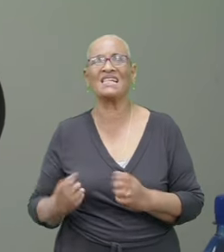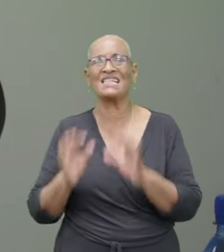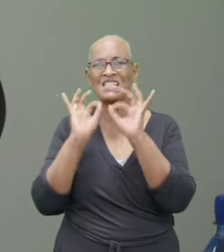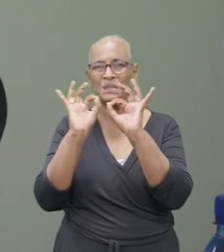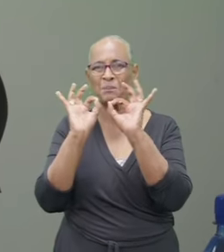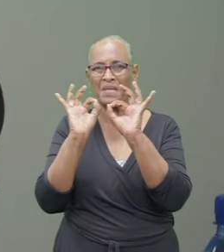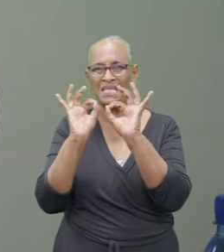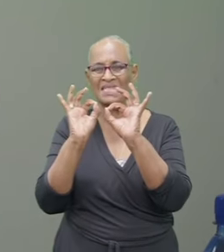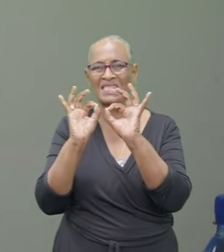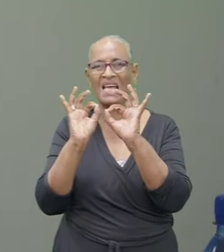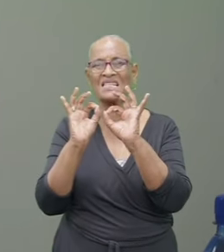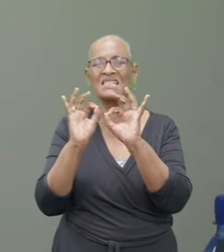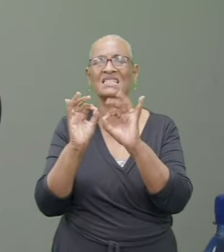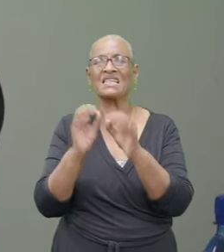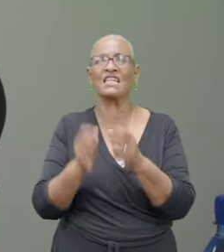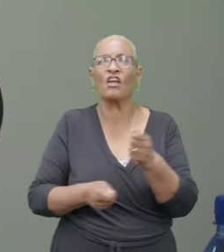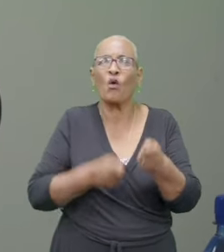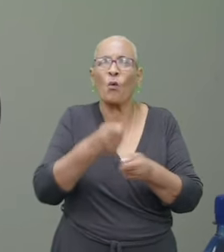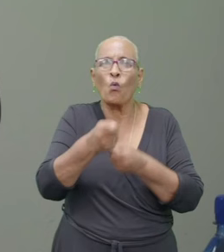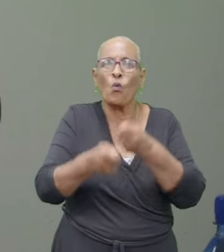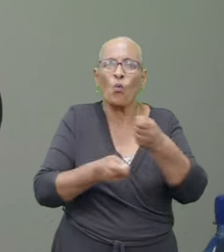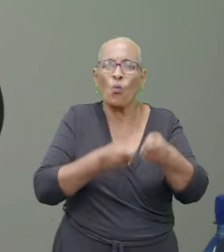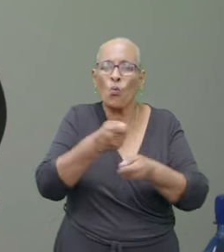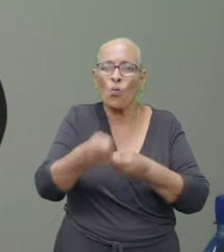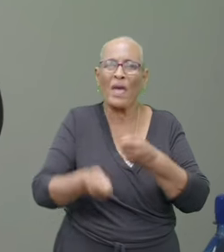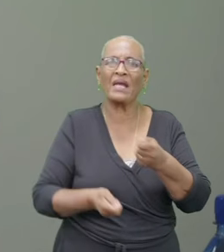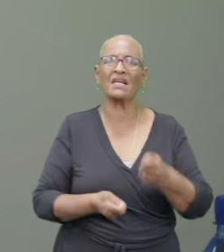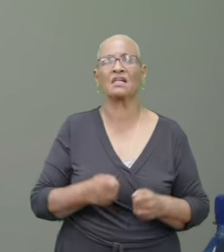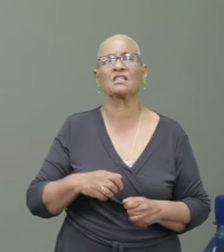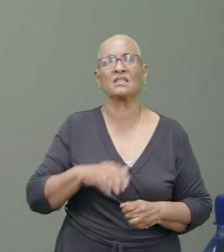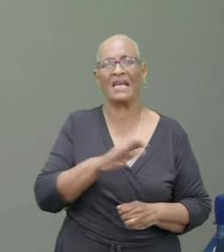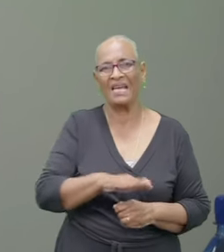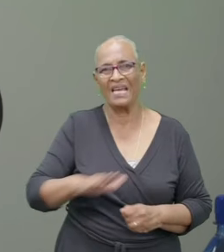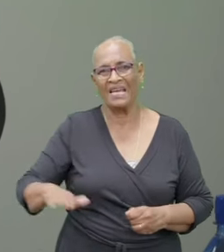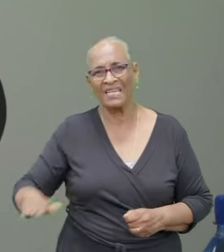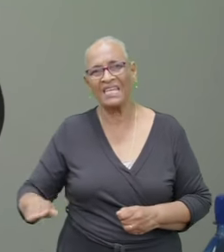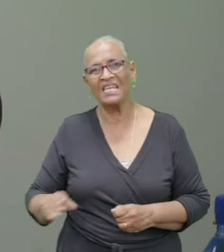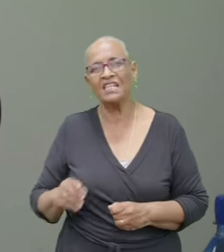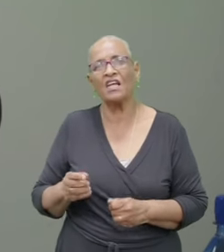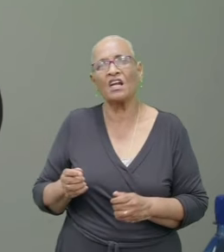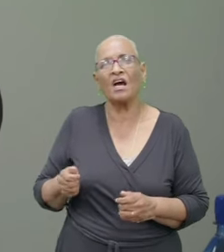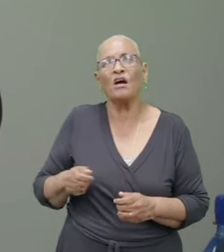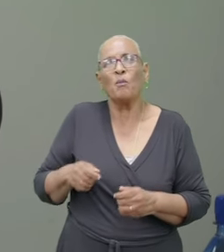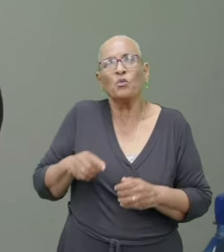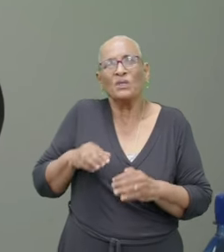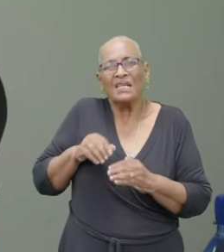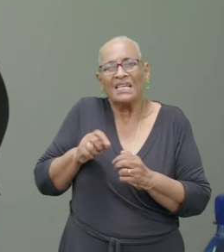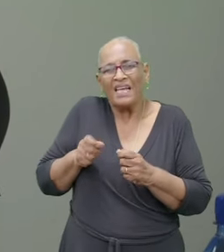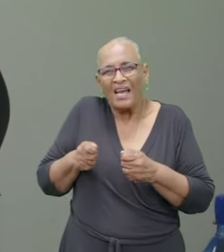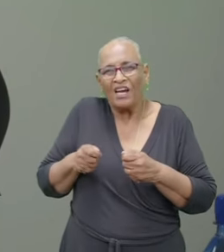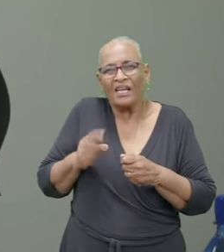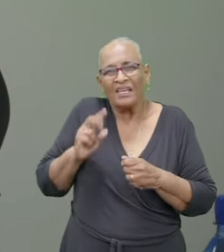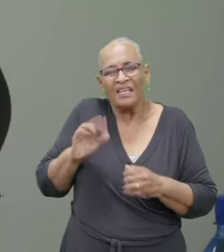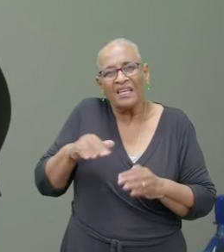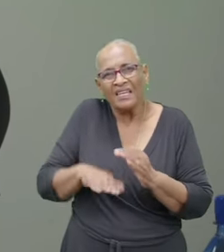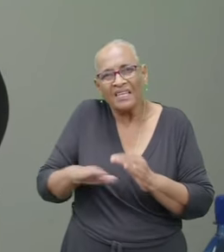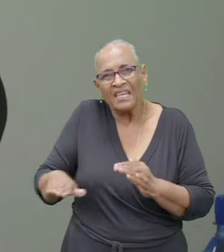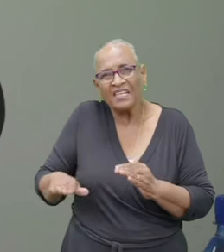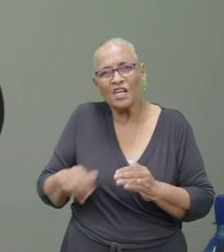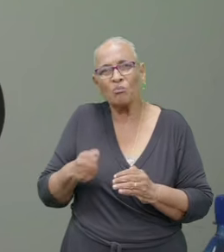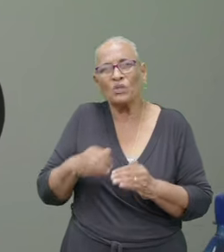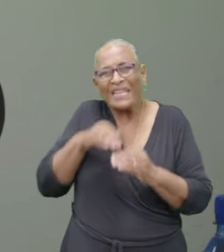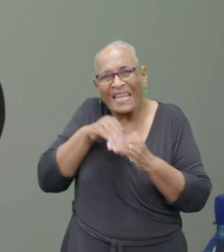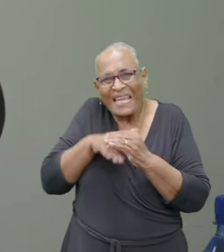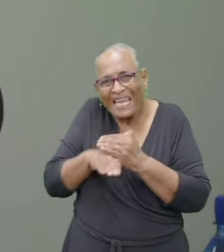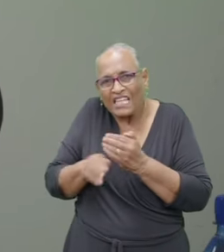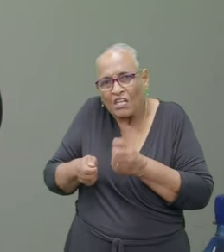gespecialiseerde medewerkers op onze kinderintensieve zorgafdelingen. We hebben bevoegd bekwame mensen op onze